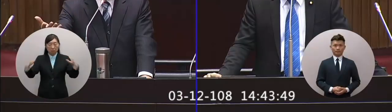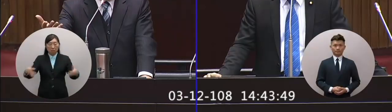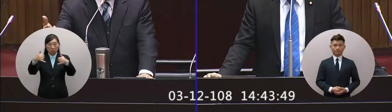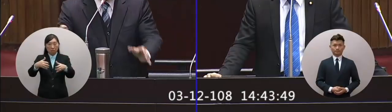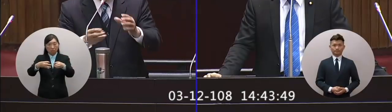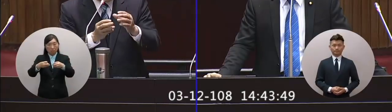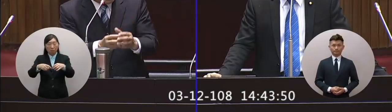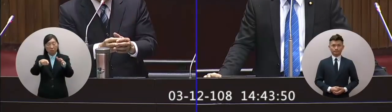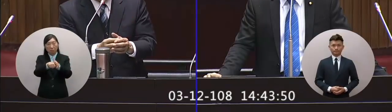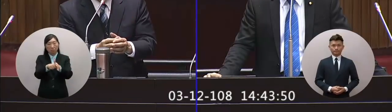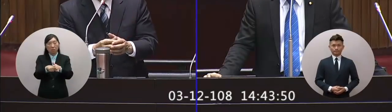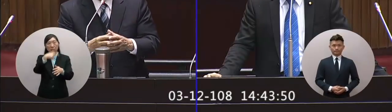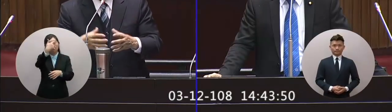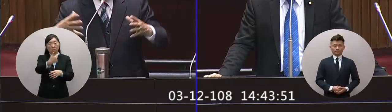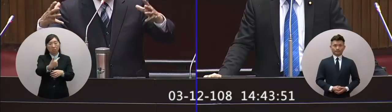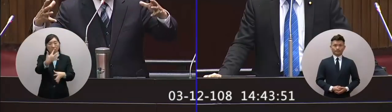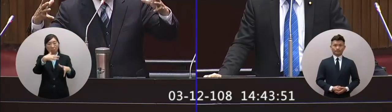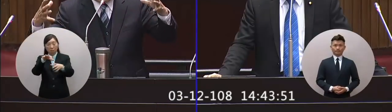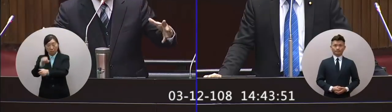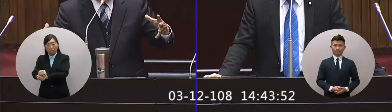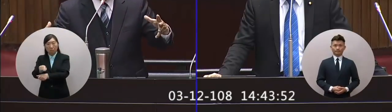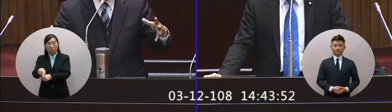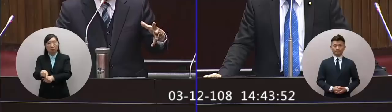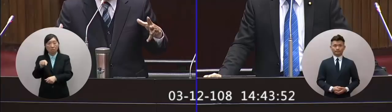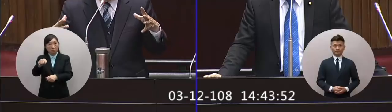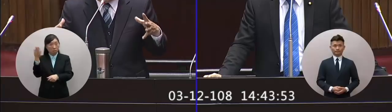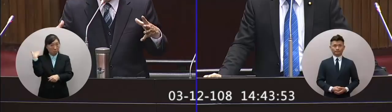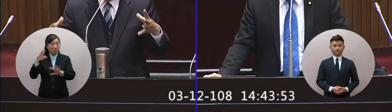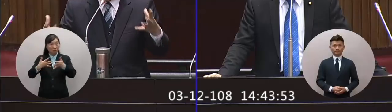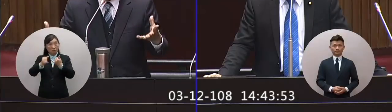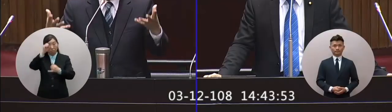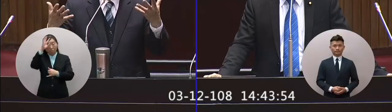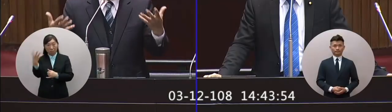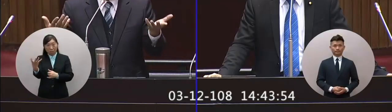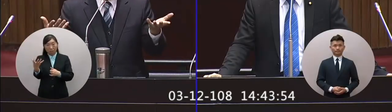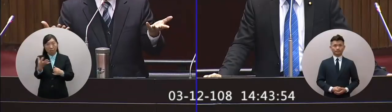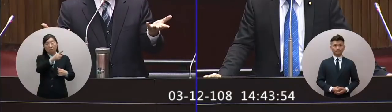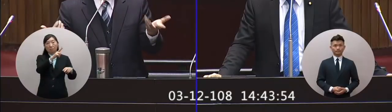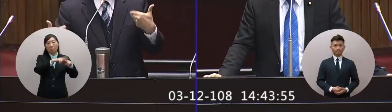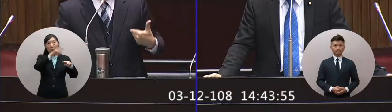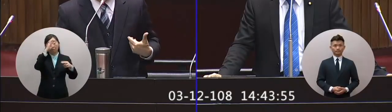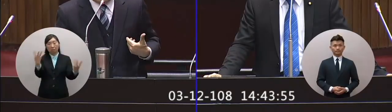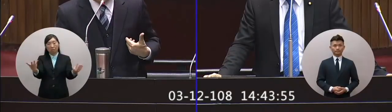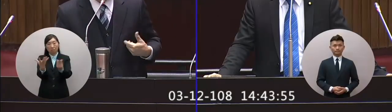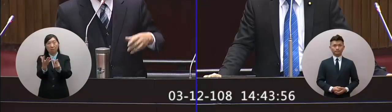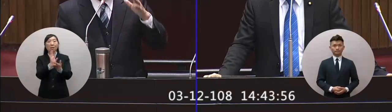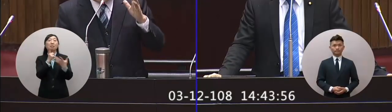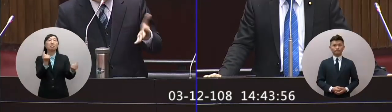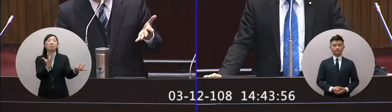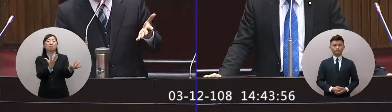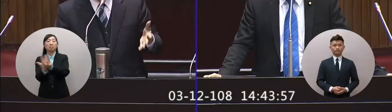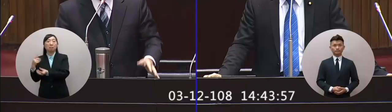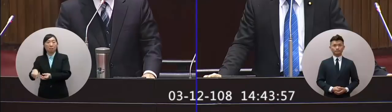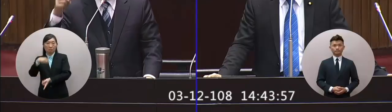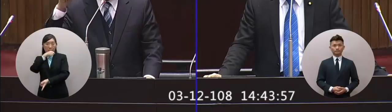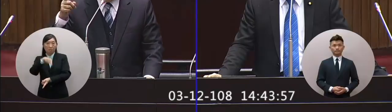以共产党当时虽小，国民党是很大哦，军队很多，结果还是被他赶到台湾来。同